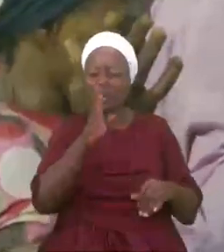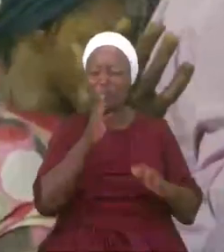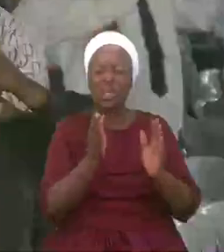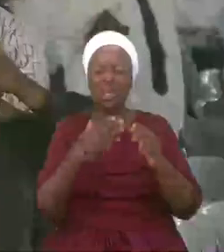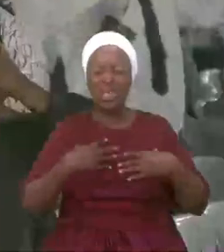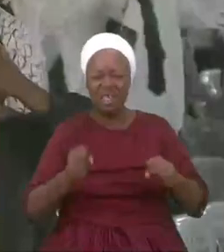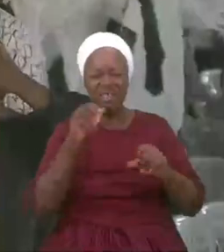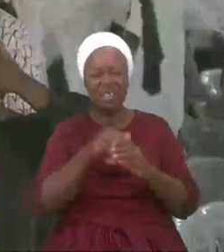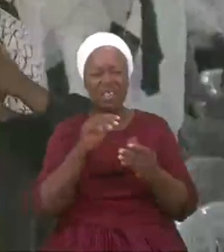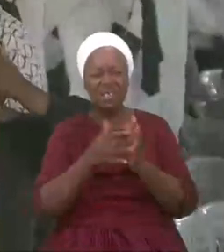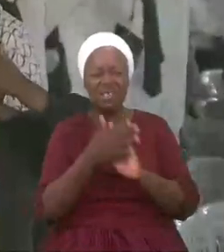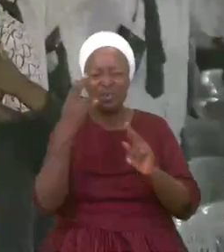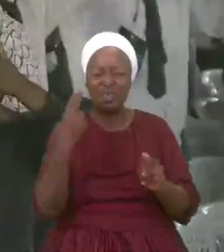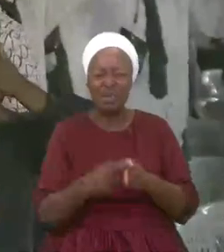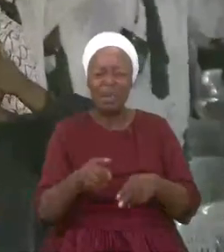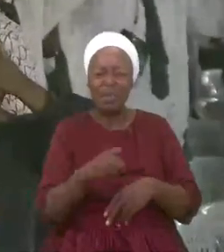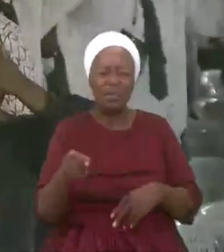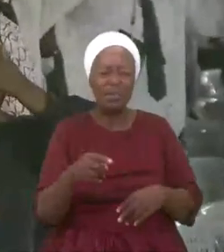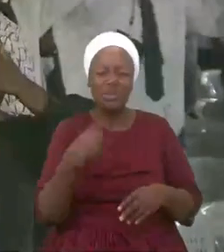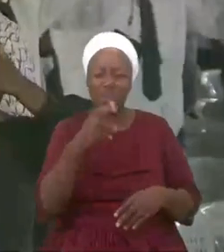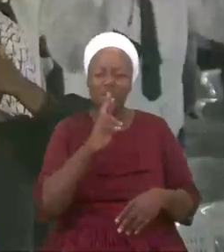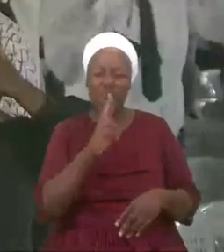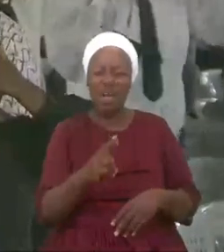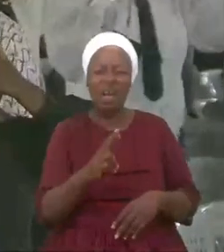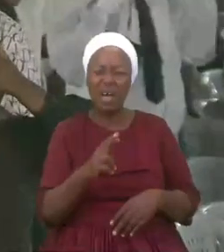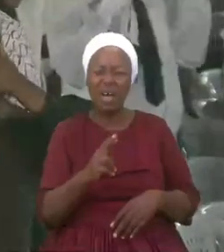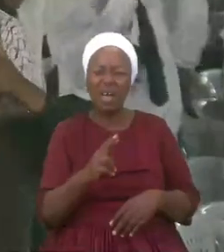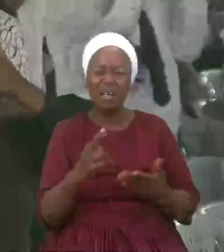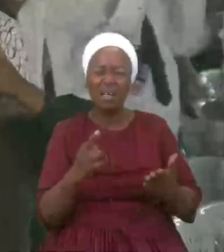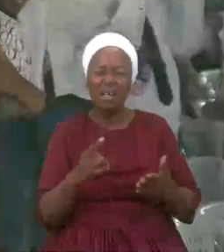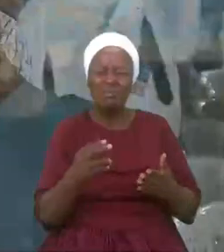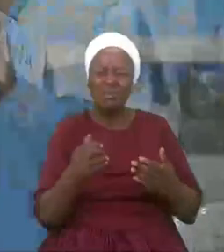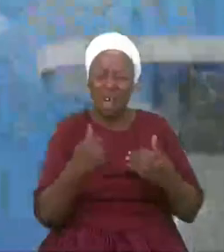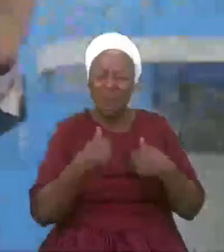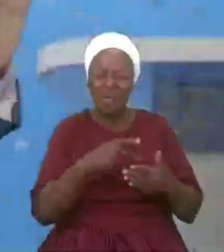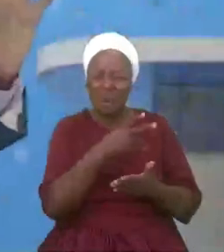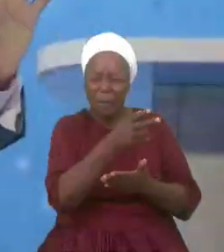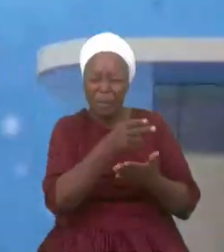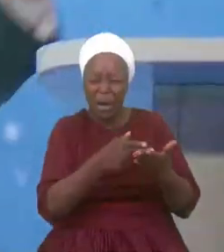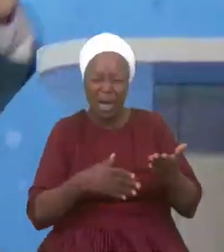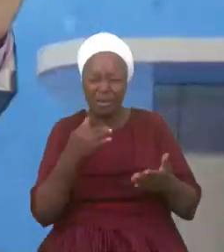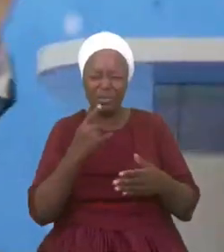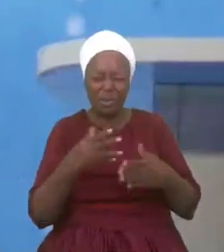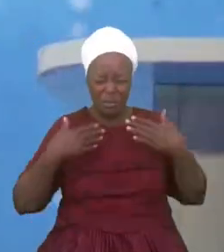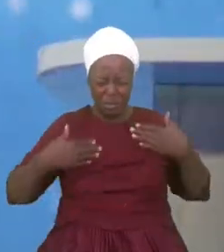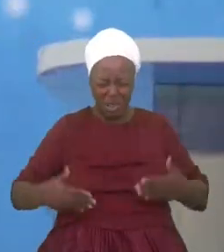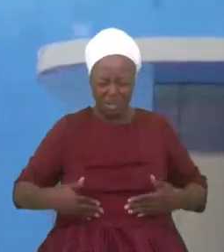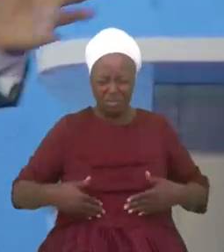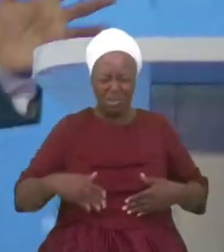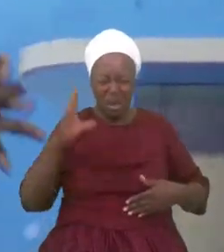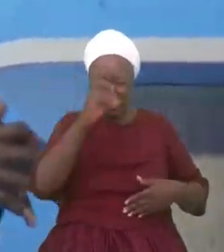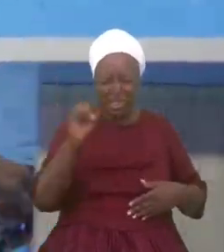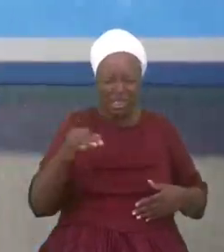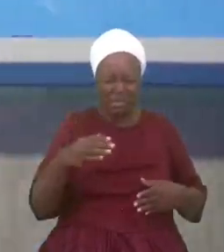peux que le cerveau touche maintenant soyez guéris au nom de Jésus Christ ce qui sont